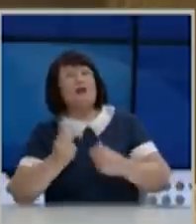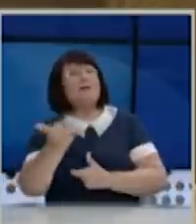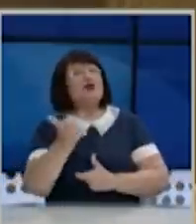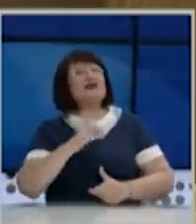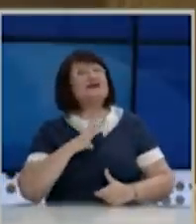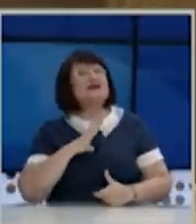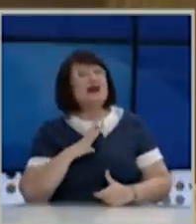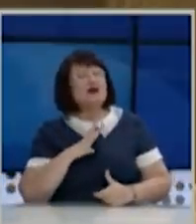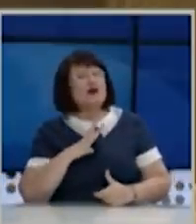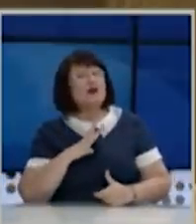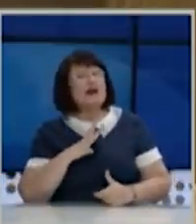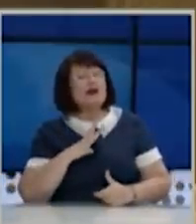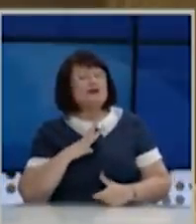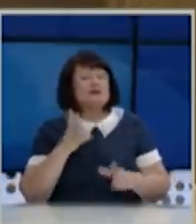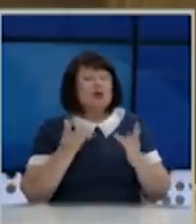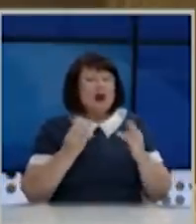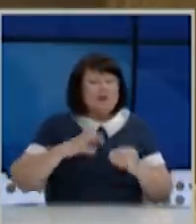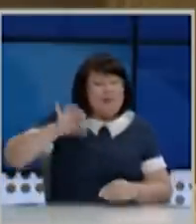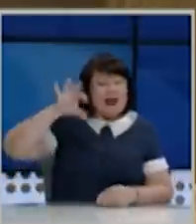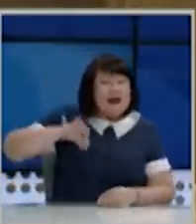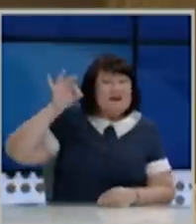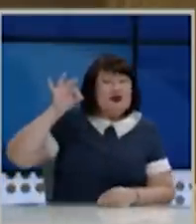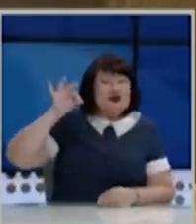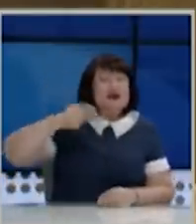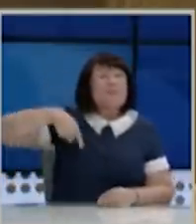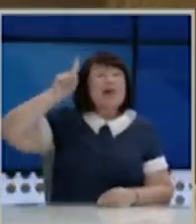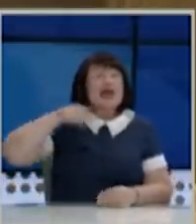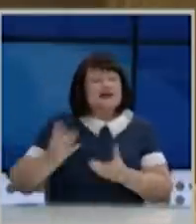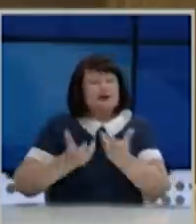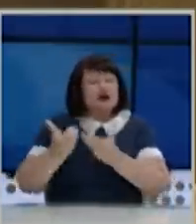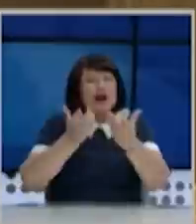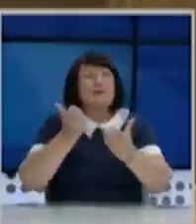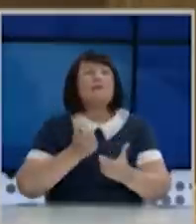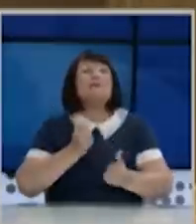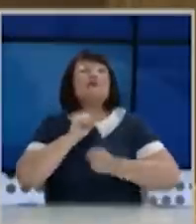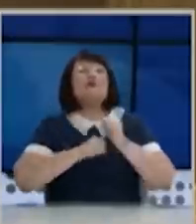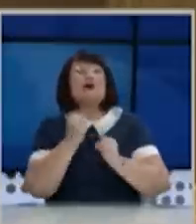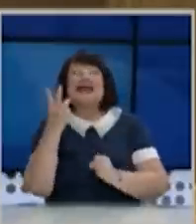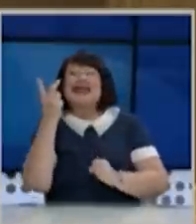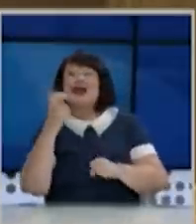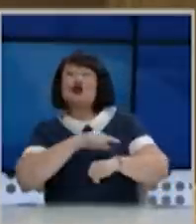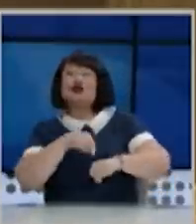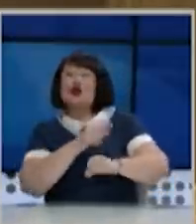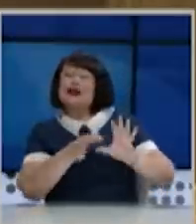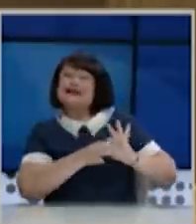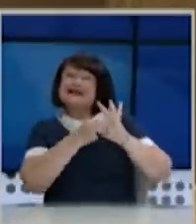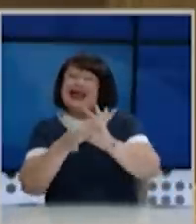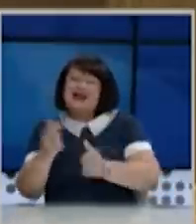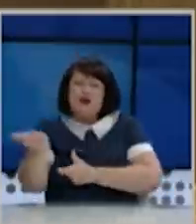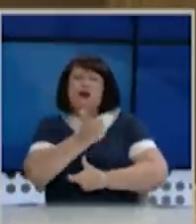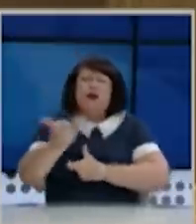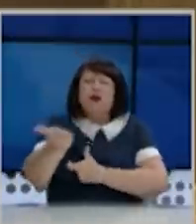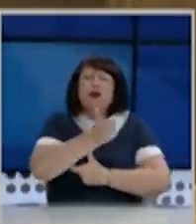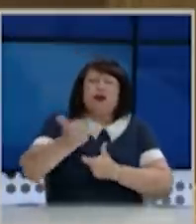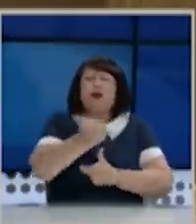πυροσβέστες. Σε πολλές περιπτώσεις, ειδικά τις πρώτες μέρες, επιχειρούσαν για πάνω από 20 ώρες σε